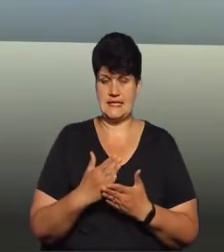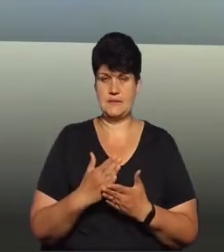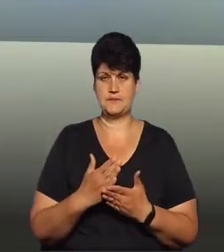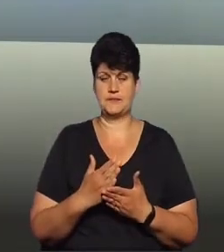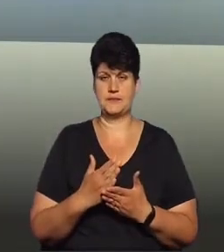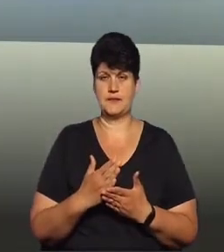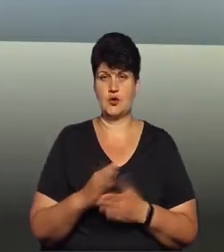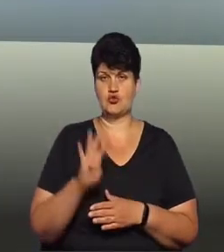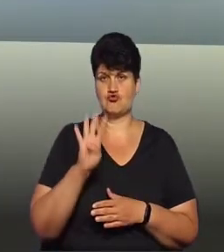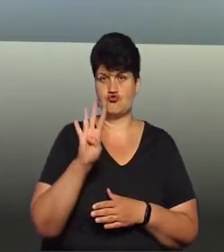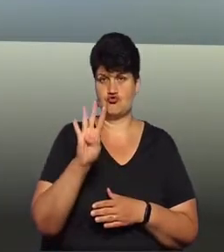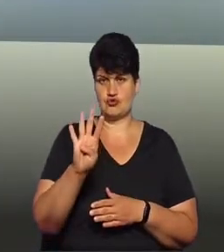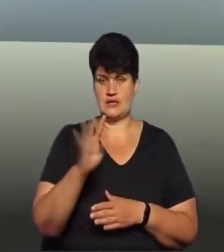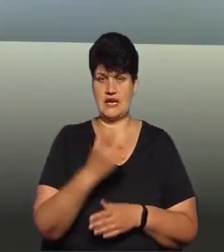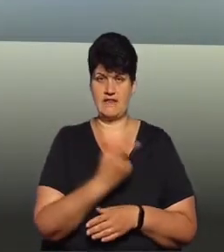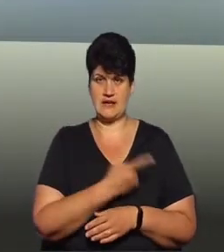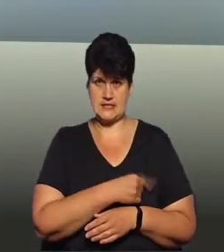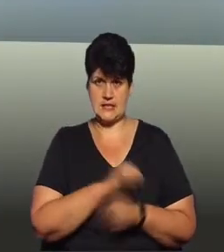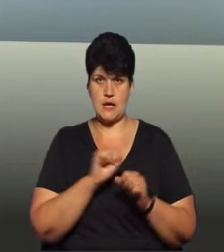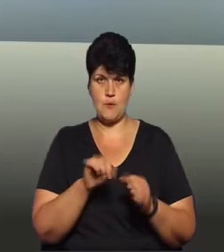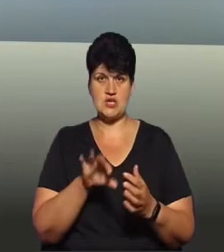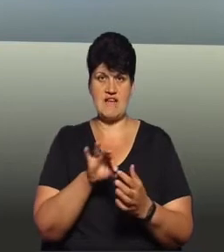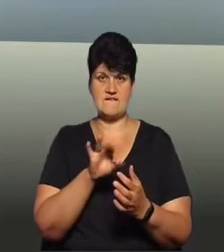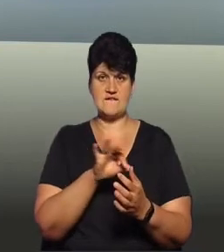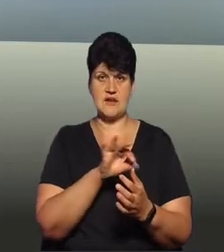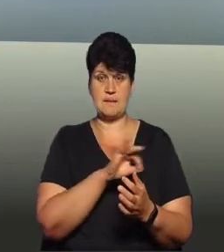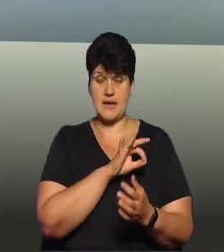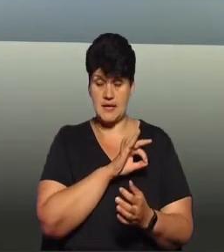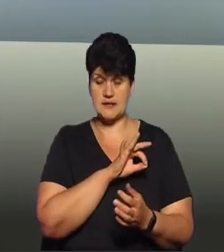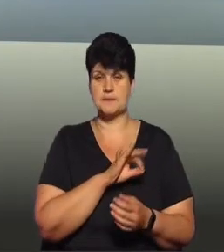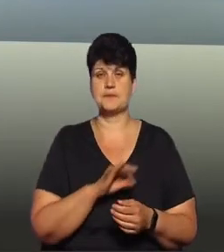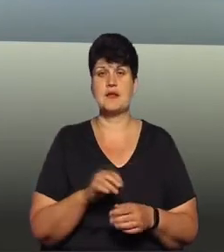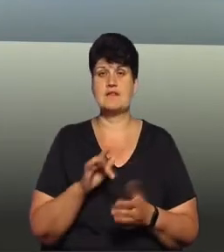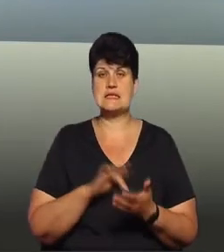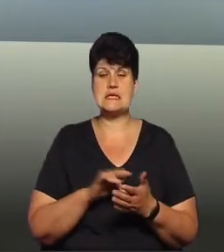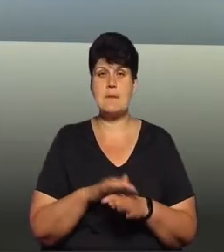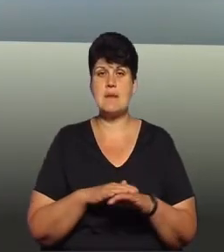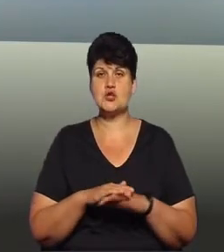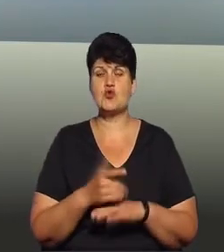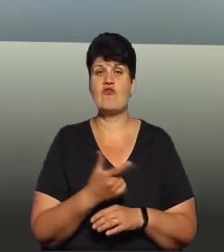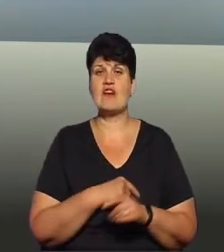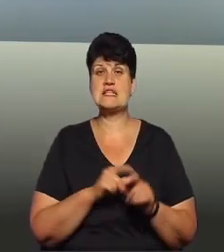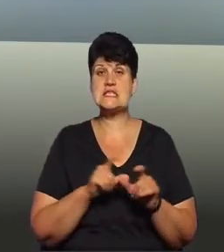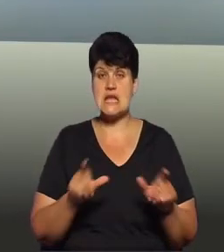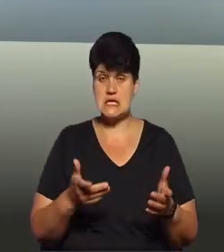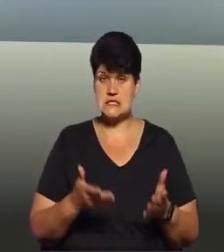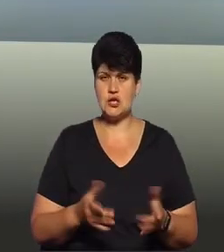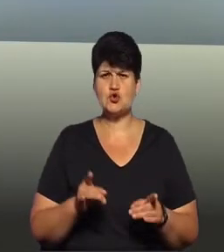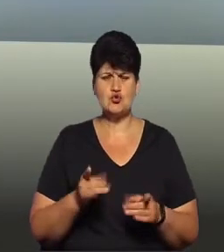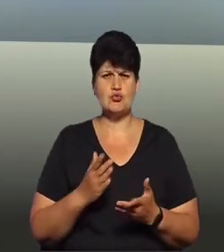доступні, можна вибирати навіть в центрах масової вакцинації. Чому в суспільстві от є якась така більша довіра, наприклад, до